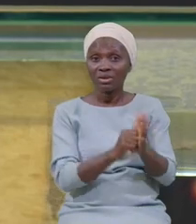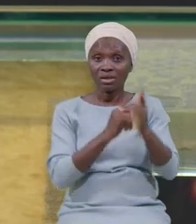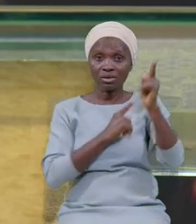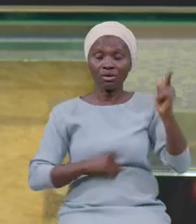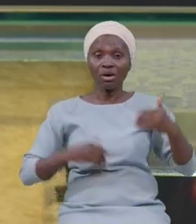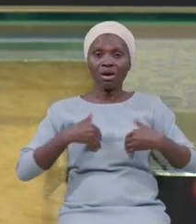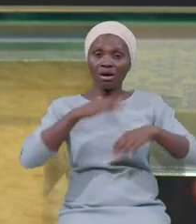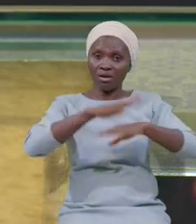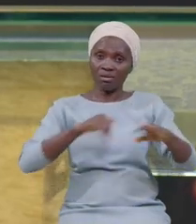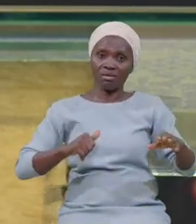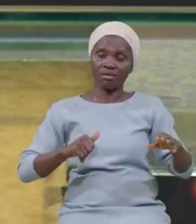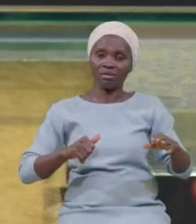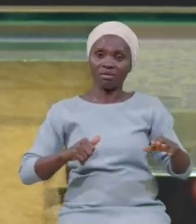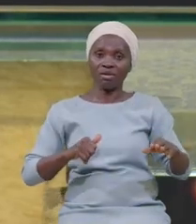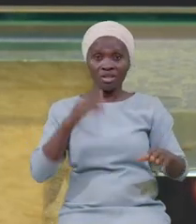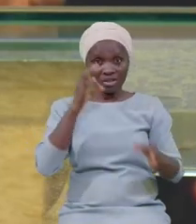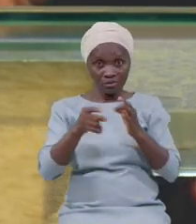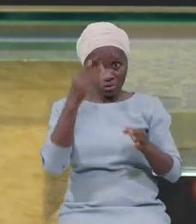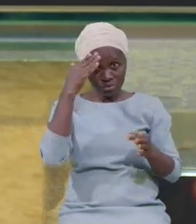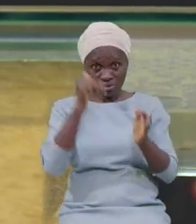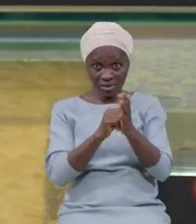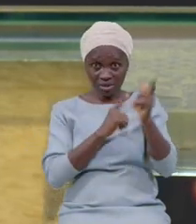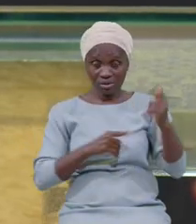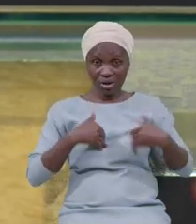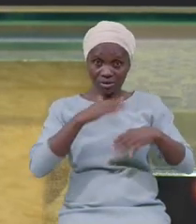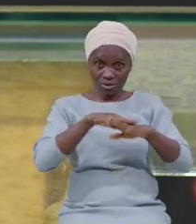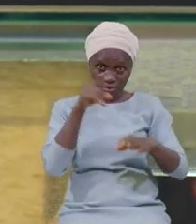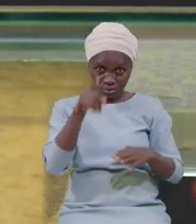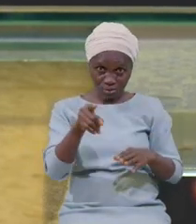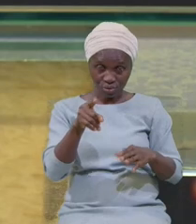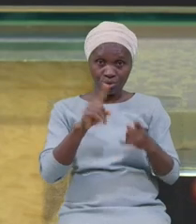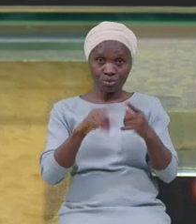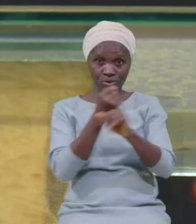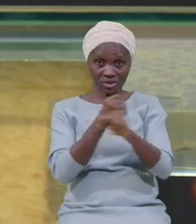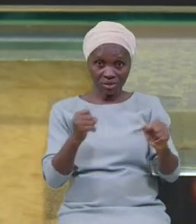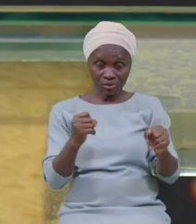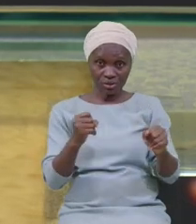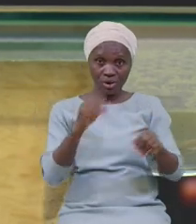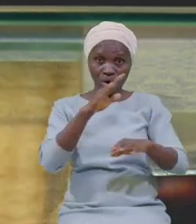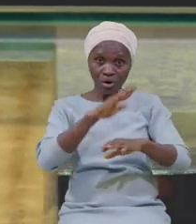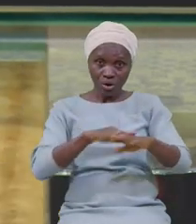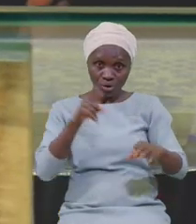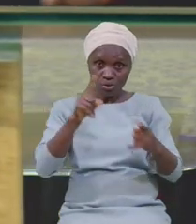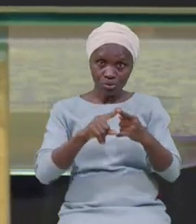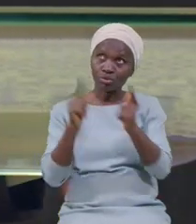appellera, il vous a appelé au salut, il vous a appelé à son Fils unique, et